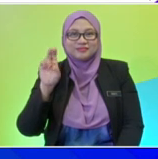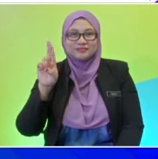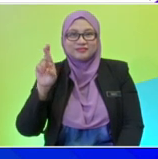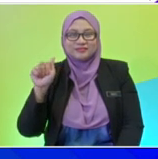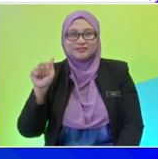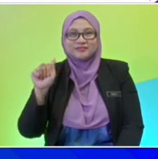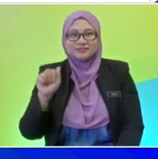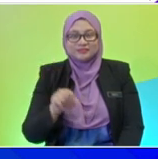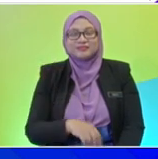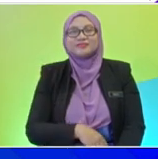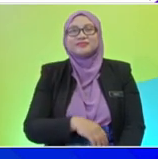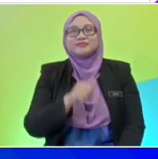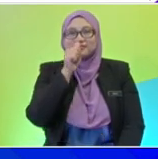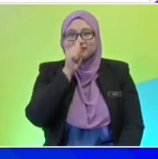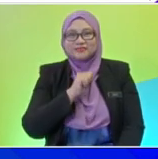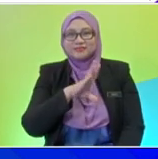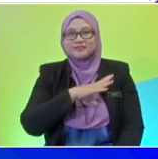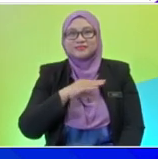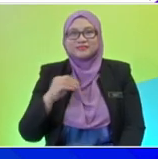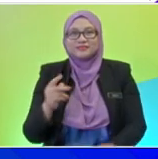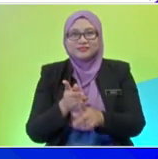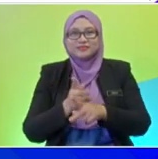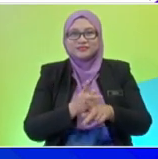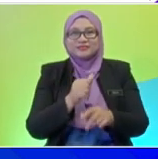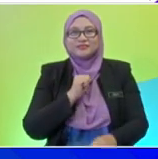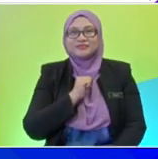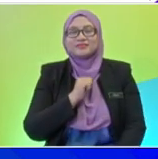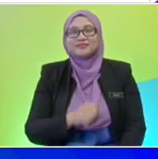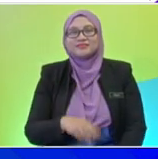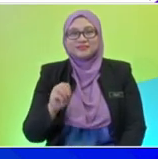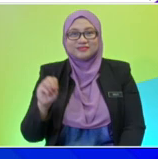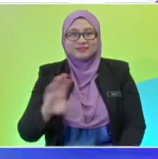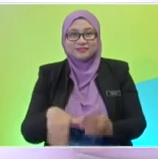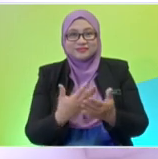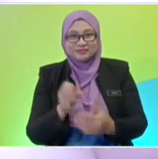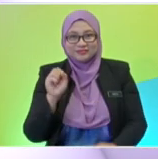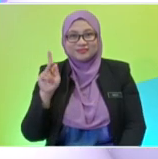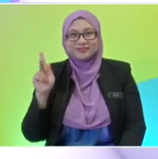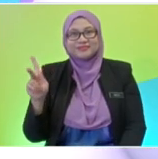mengawal diri oke baik oke mudah-muri semua